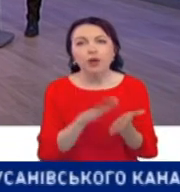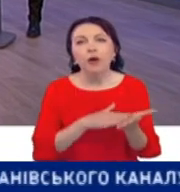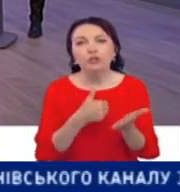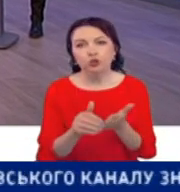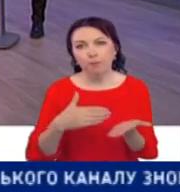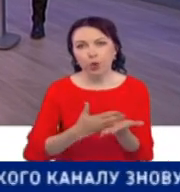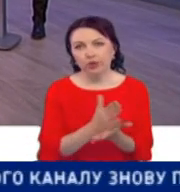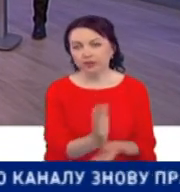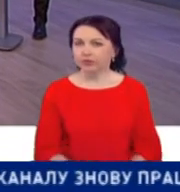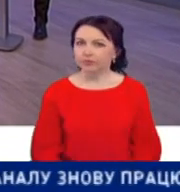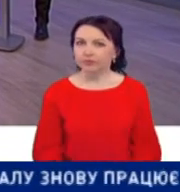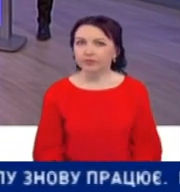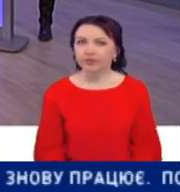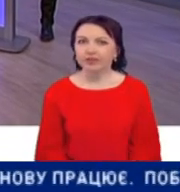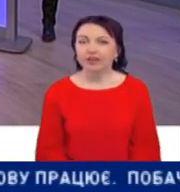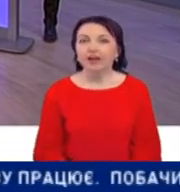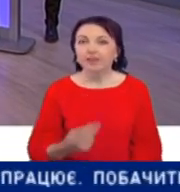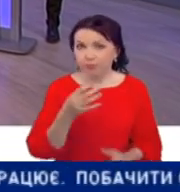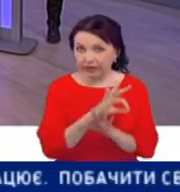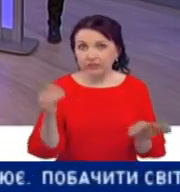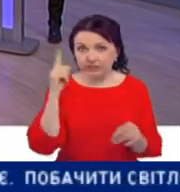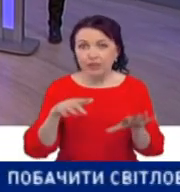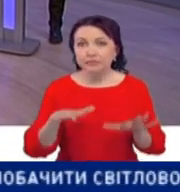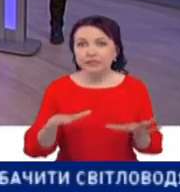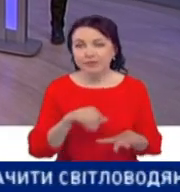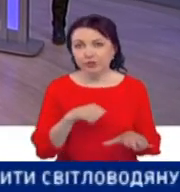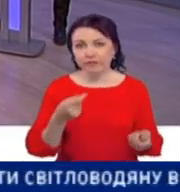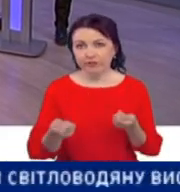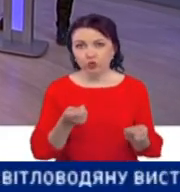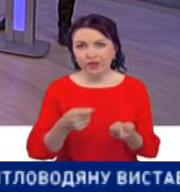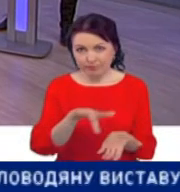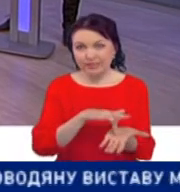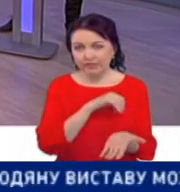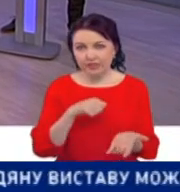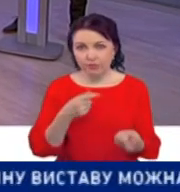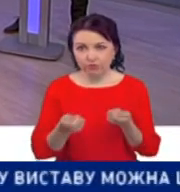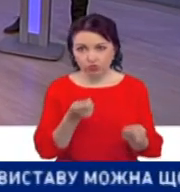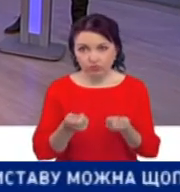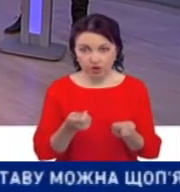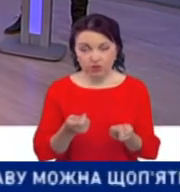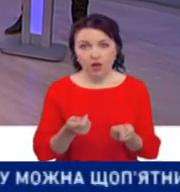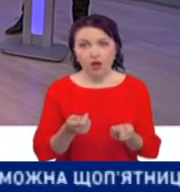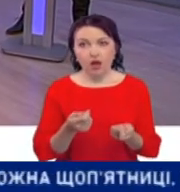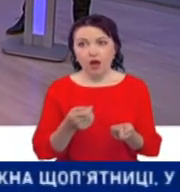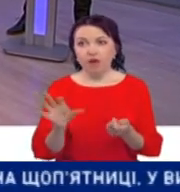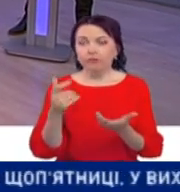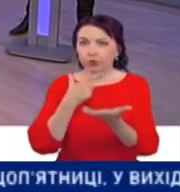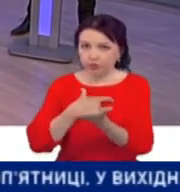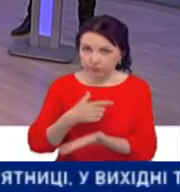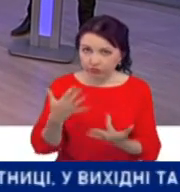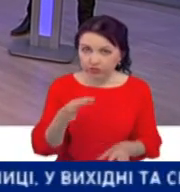Ви прекрасно знаєте місцеве самоврядування, ви дисертацію відповідно пишете, ви маєте три вищі освіти, ви про себе вже